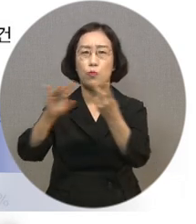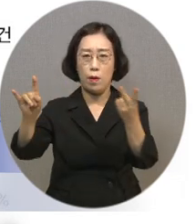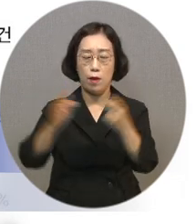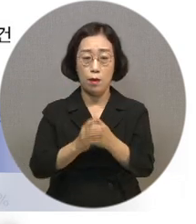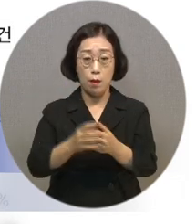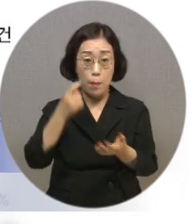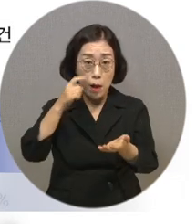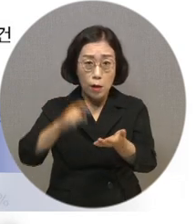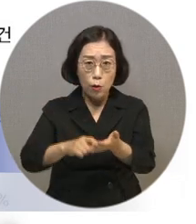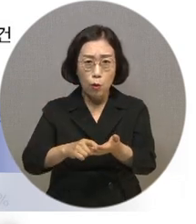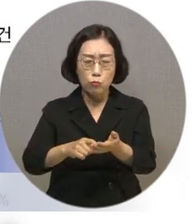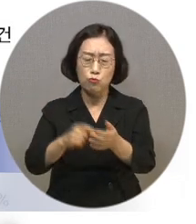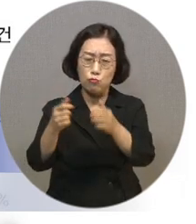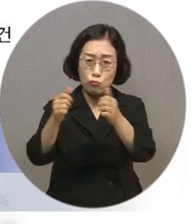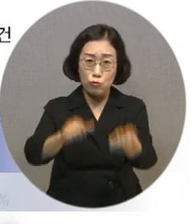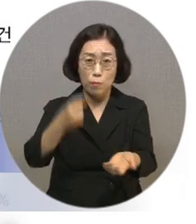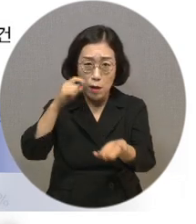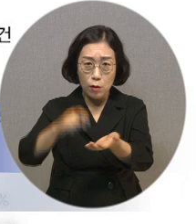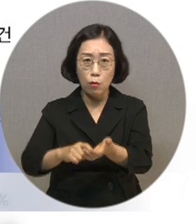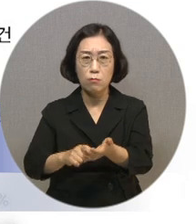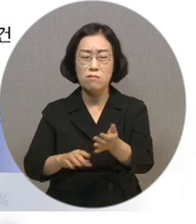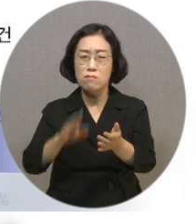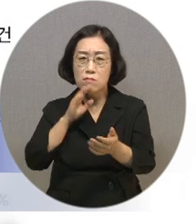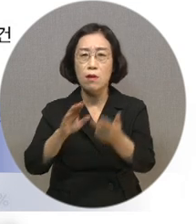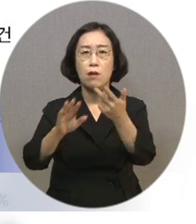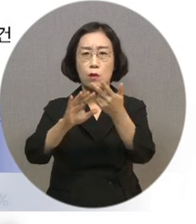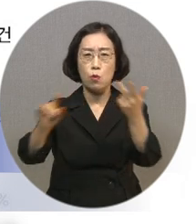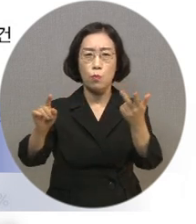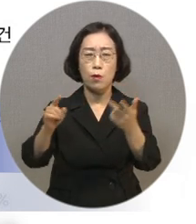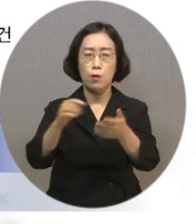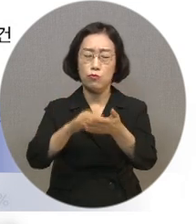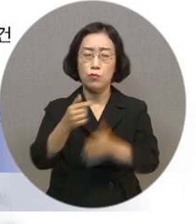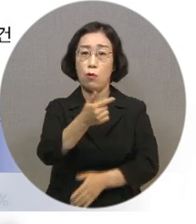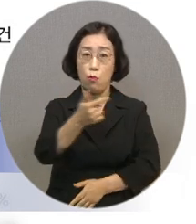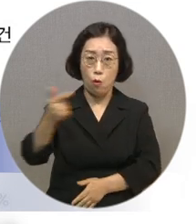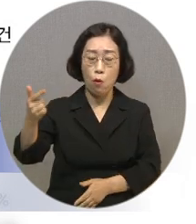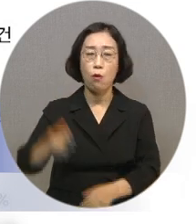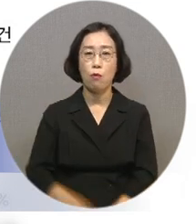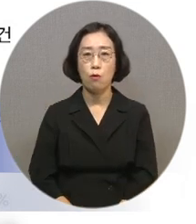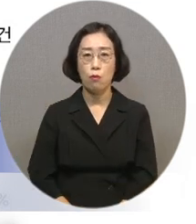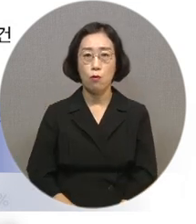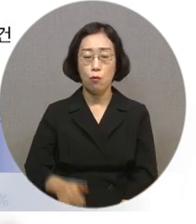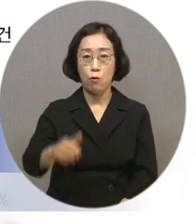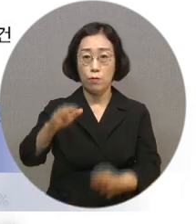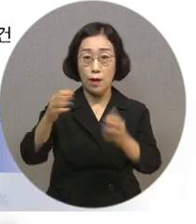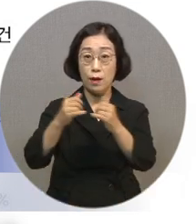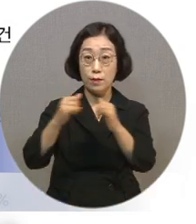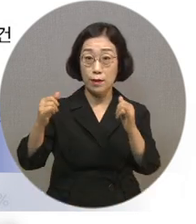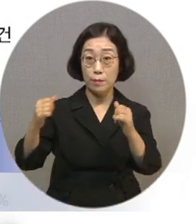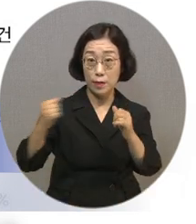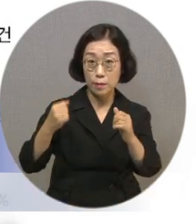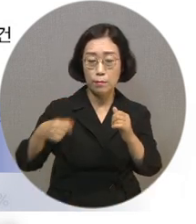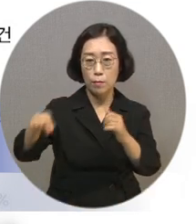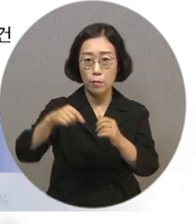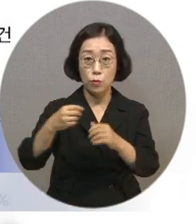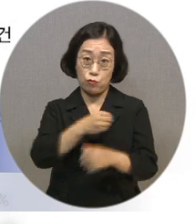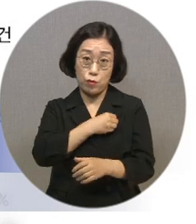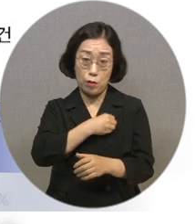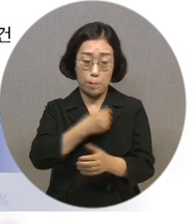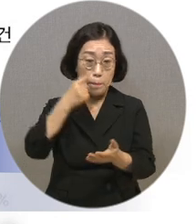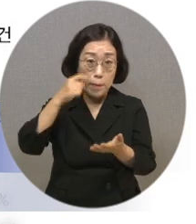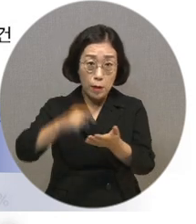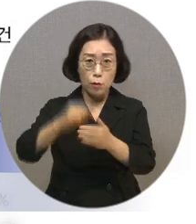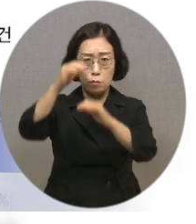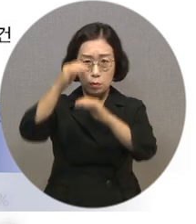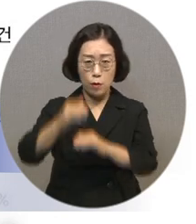비율은 일곱 배나 높다는 조사 결과가 나왔습니다 국민의 임 최보윤 의원은이 같은 문제를 지적하며 어 실종